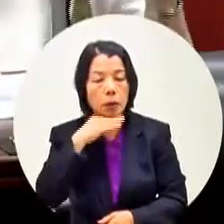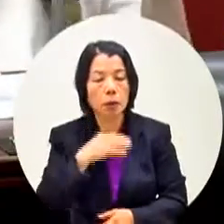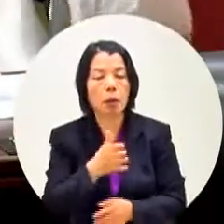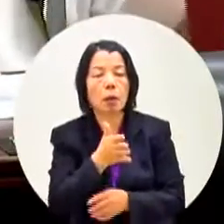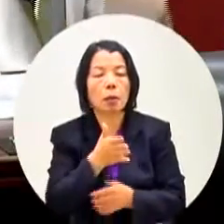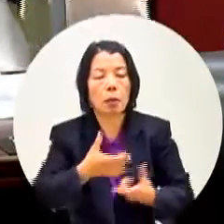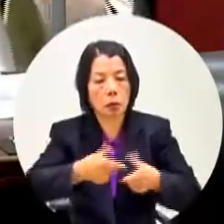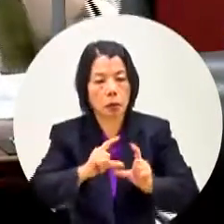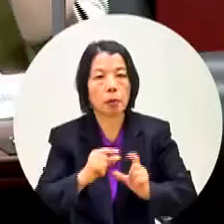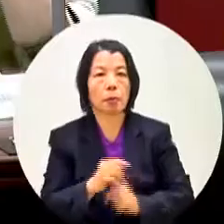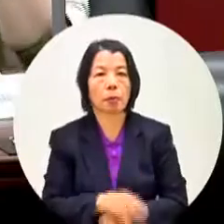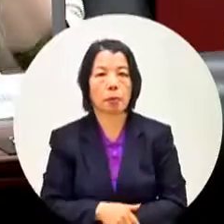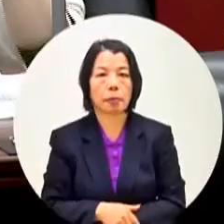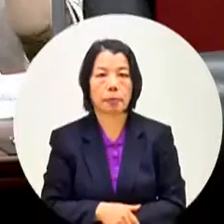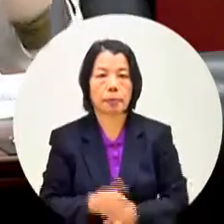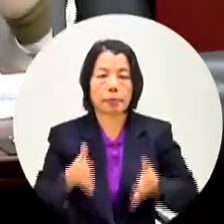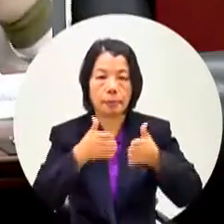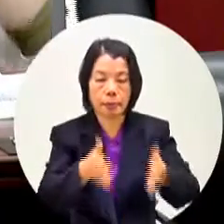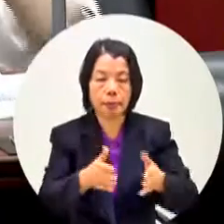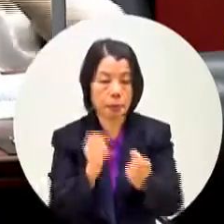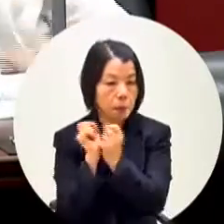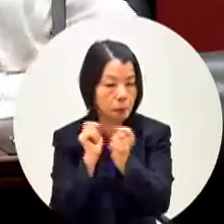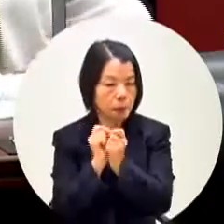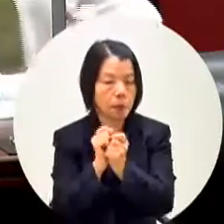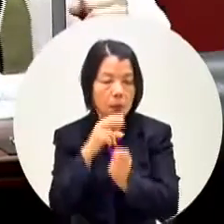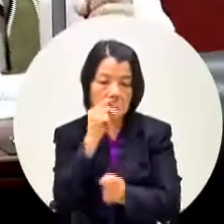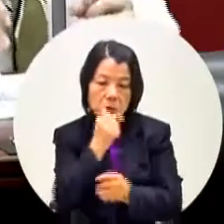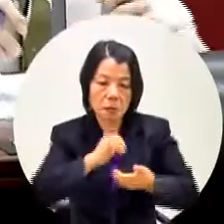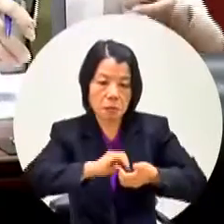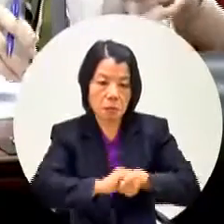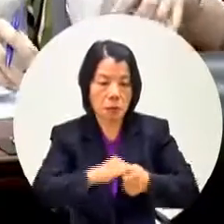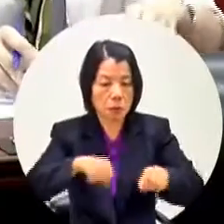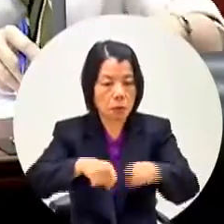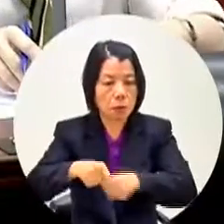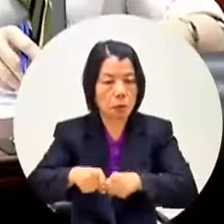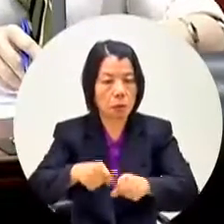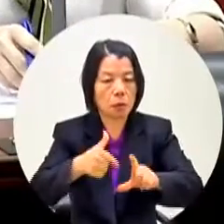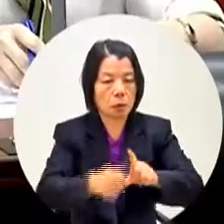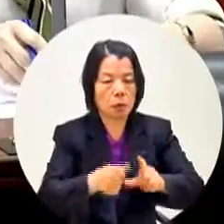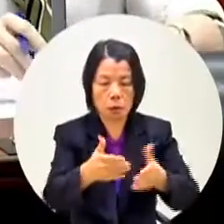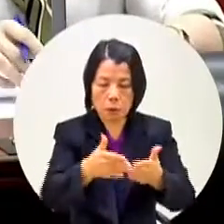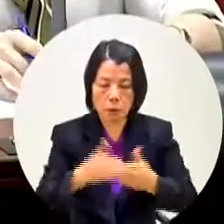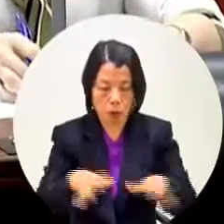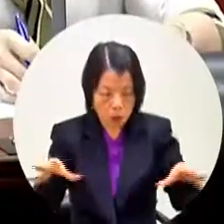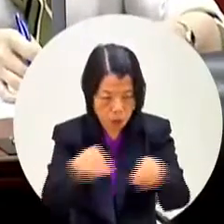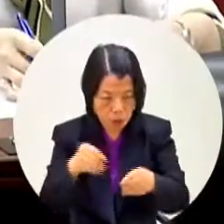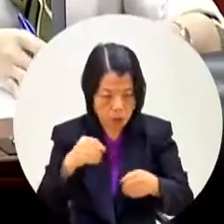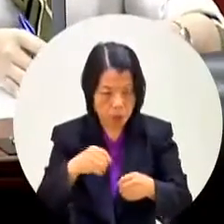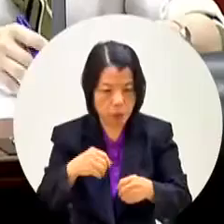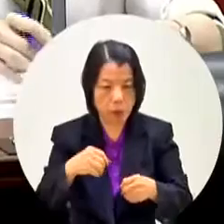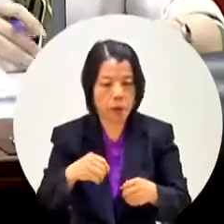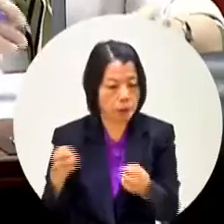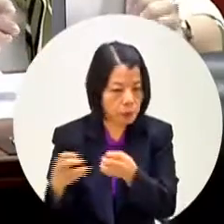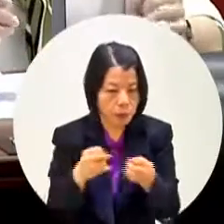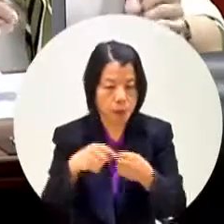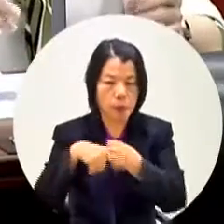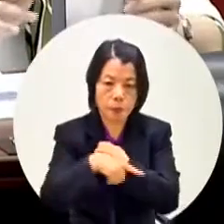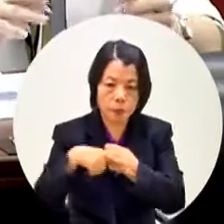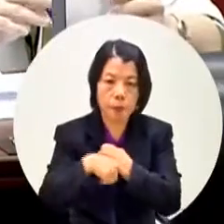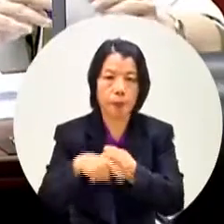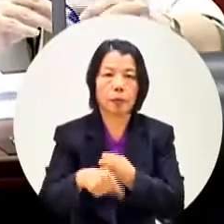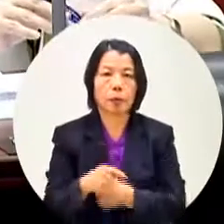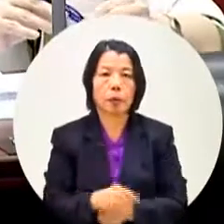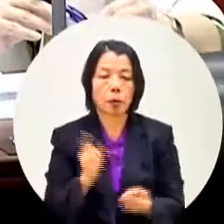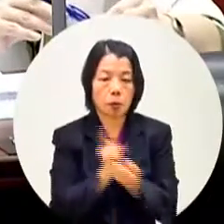大概在这个部分。那很多市民朋友关心，针对我们桥头新市镇后期